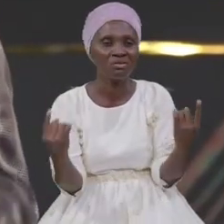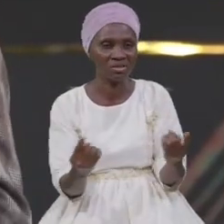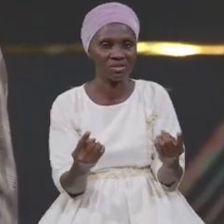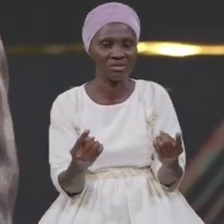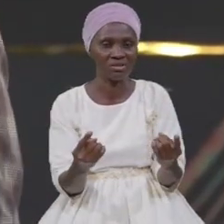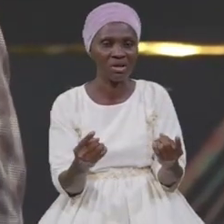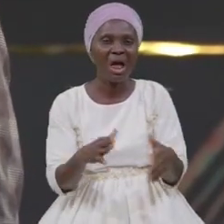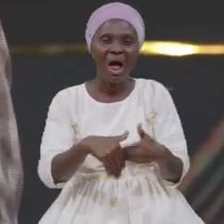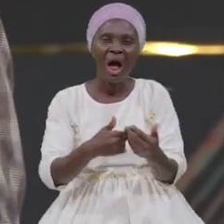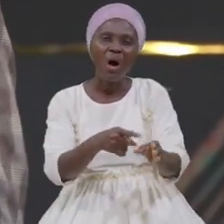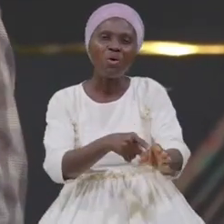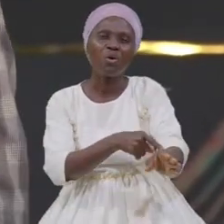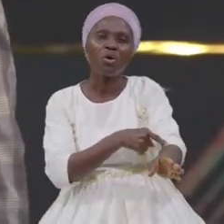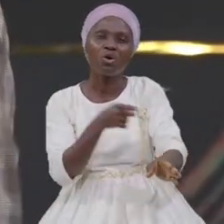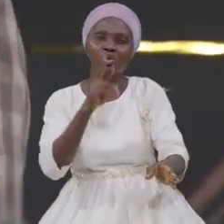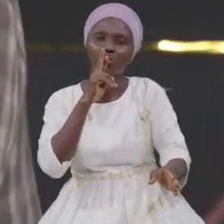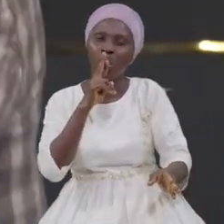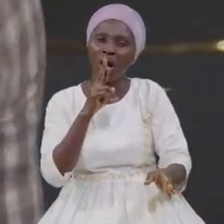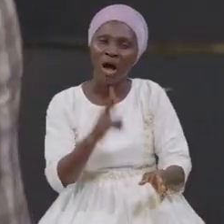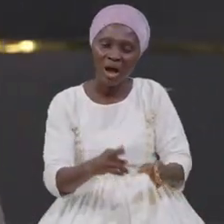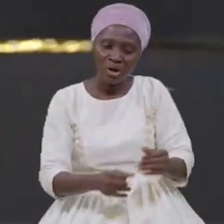puits-là. Quiconque,